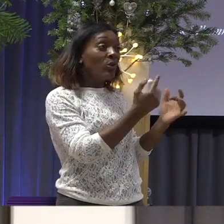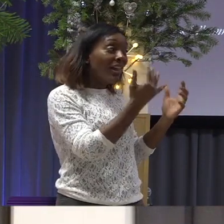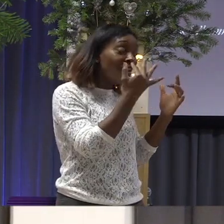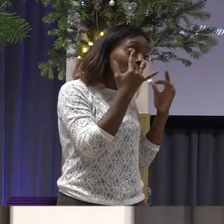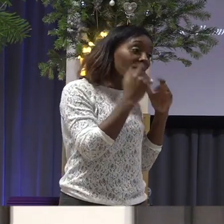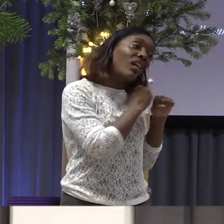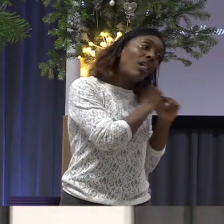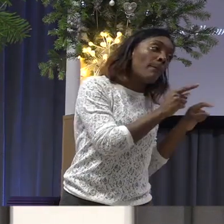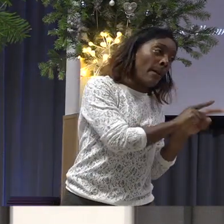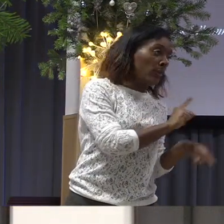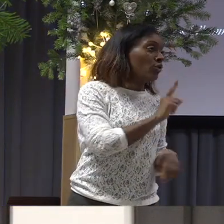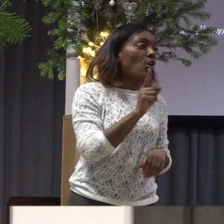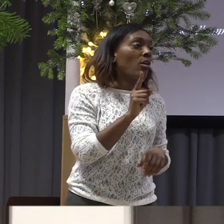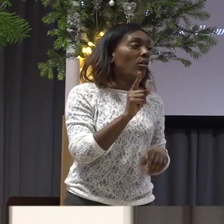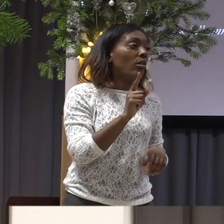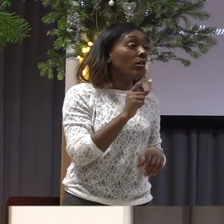Je peux perdre mon travail.